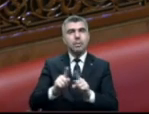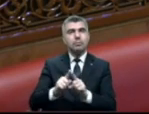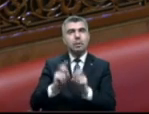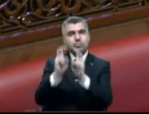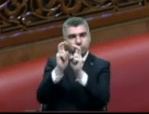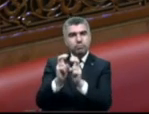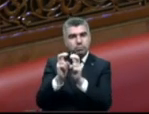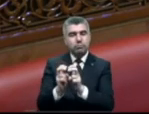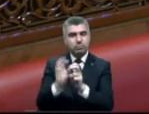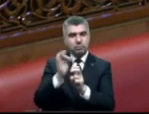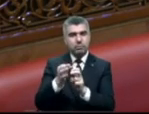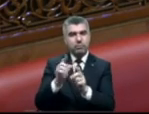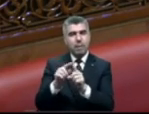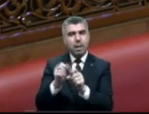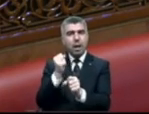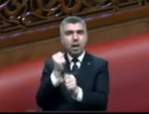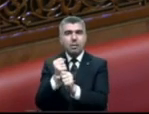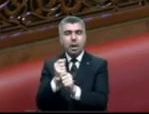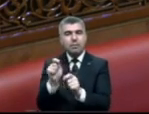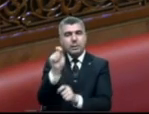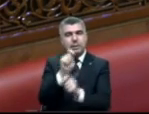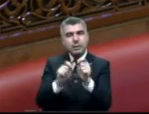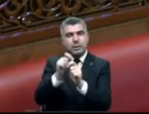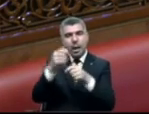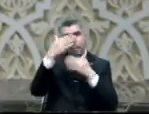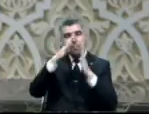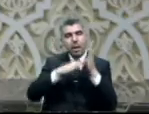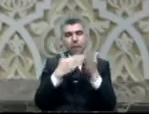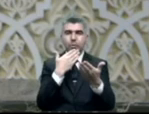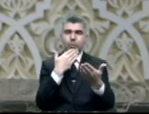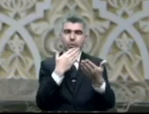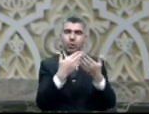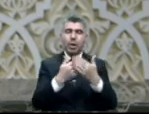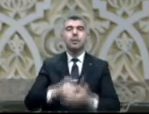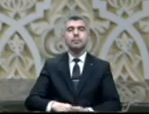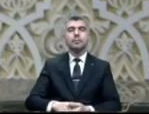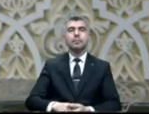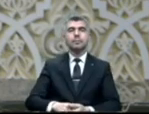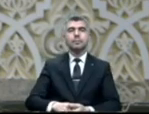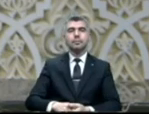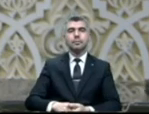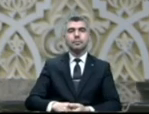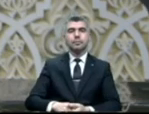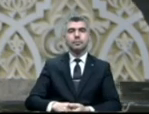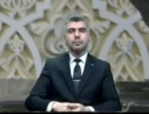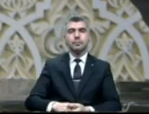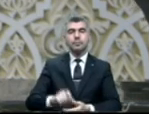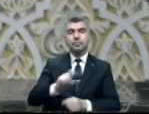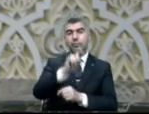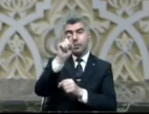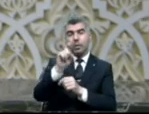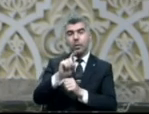ضعيفا بنشاط التكرير بالمغرب. وشكرا. شكرا السيدة الوزيرة المحترمة. الكلمة